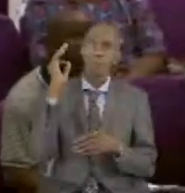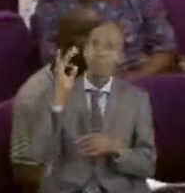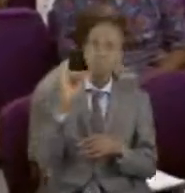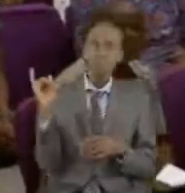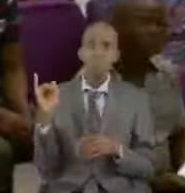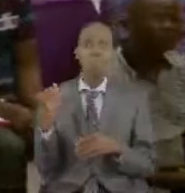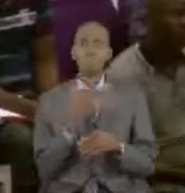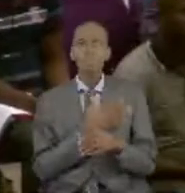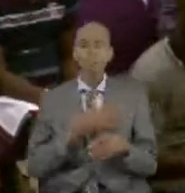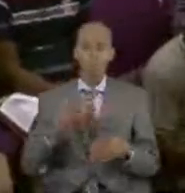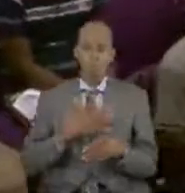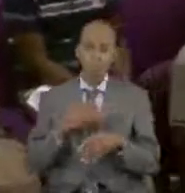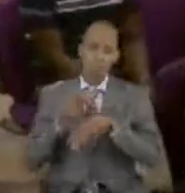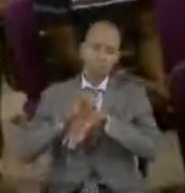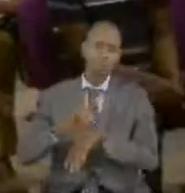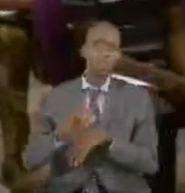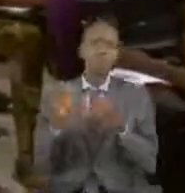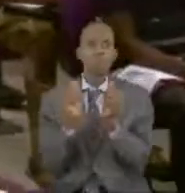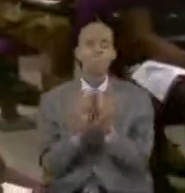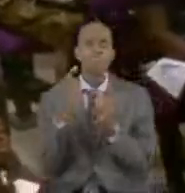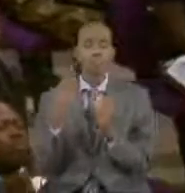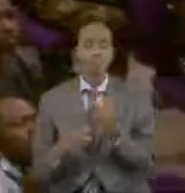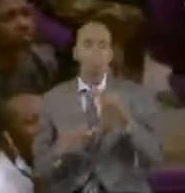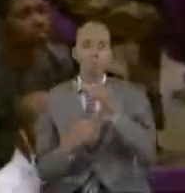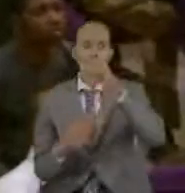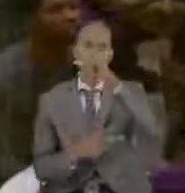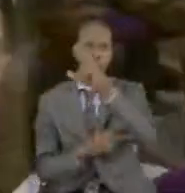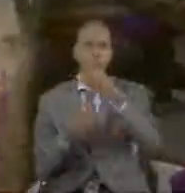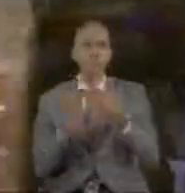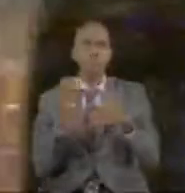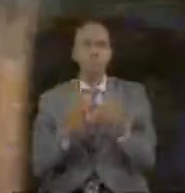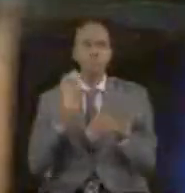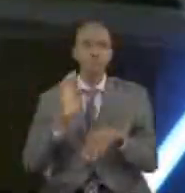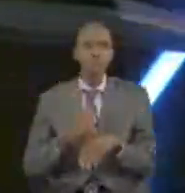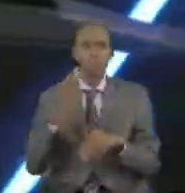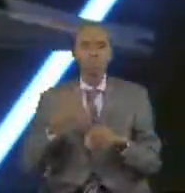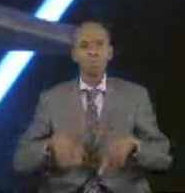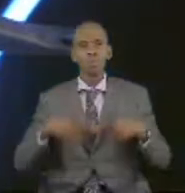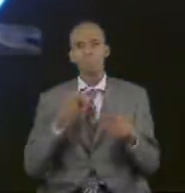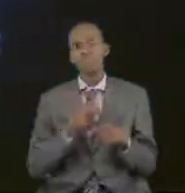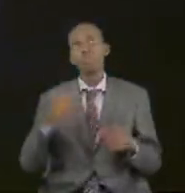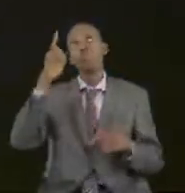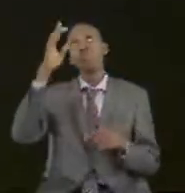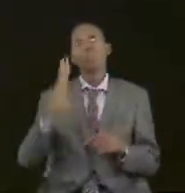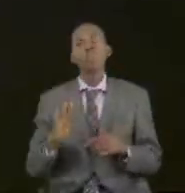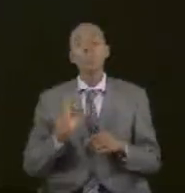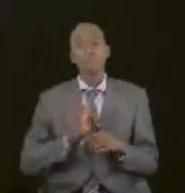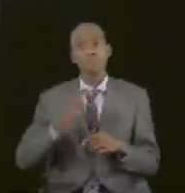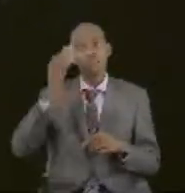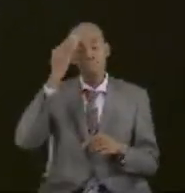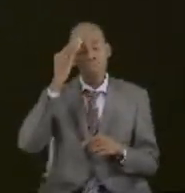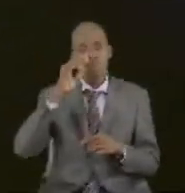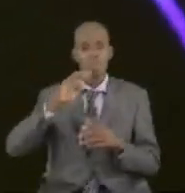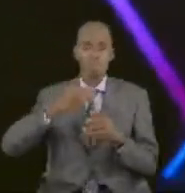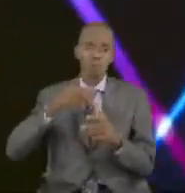le ministère et la vie le sitevi des piliers de l'église du dieu vivant je sais que